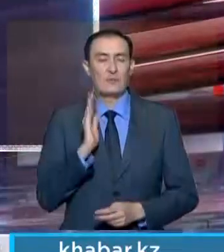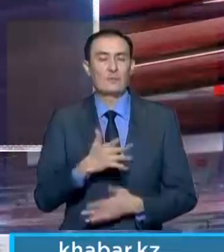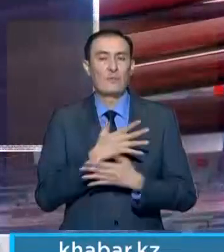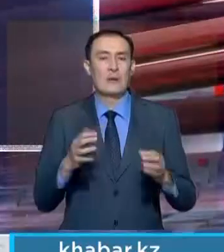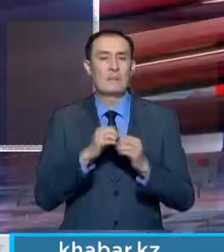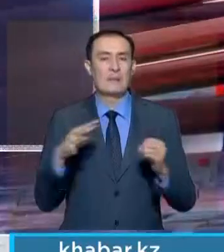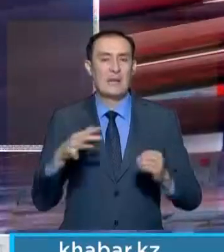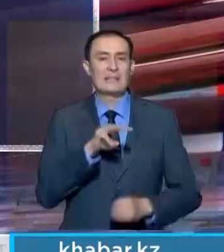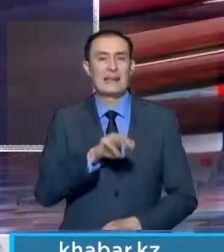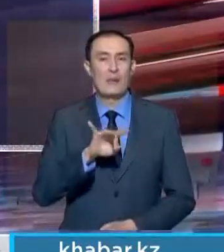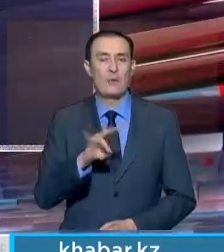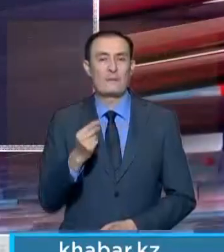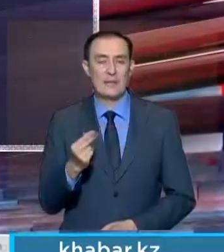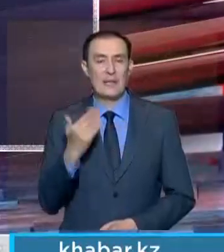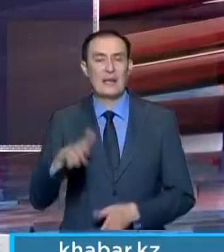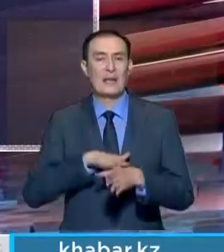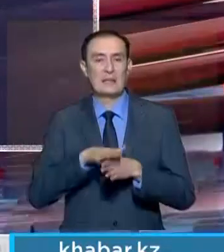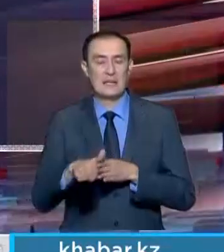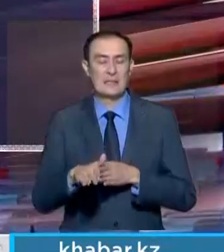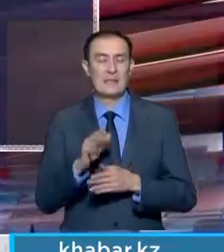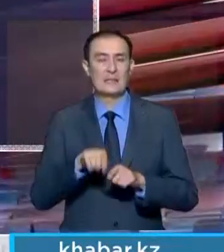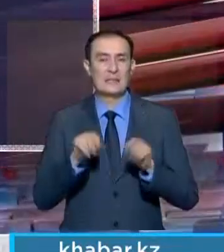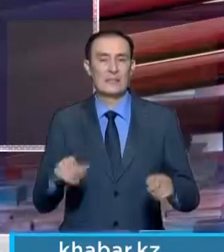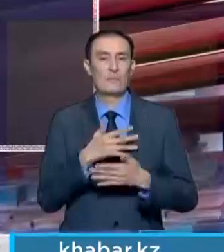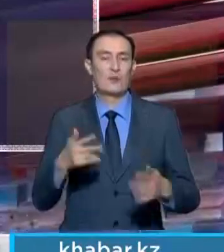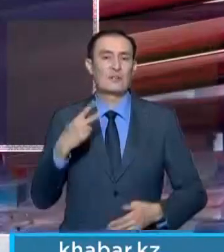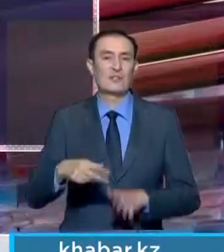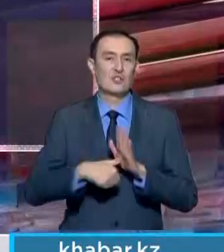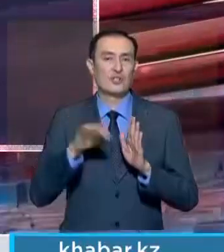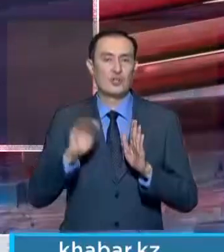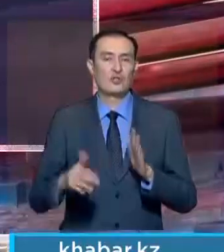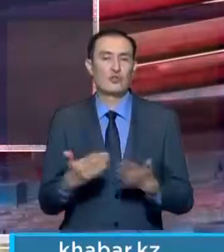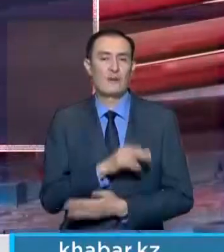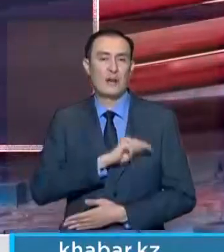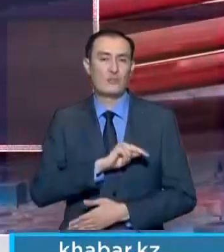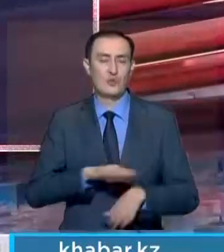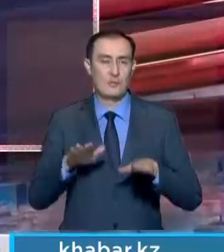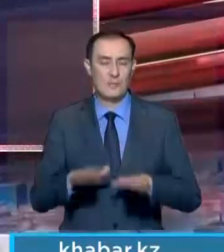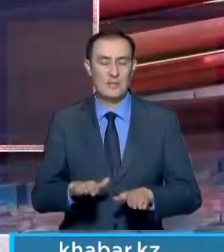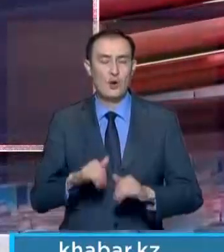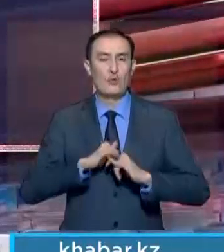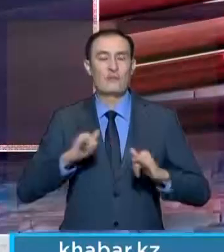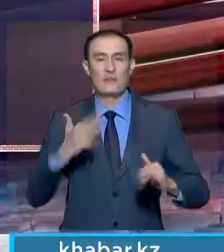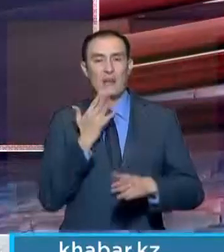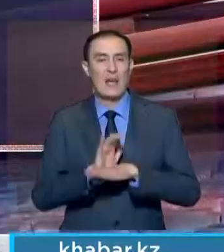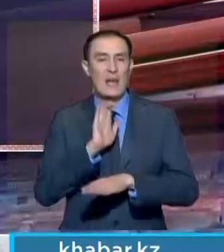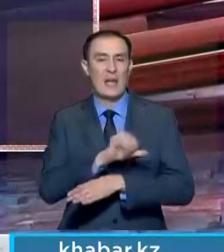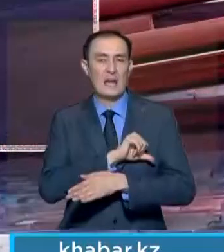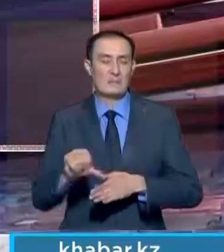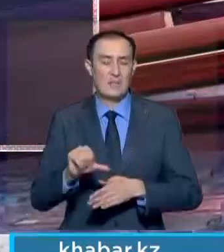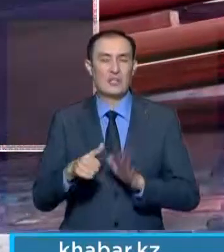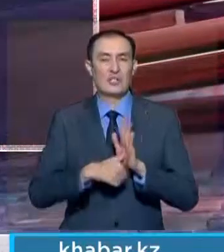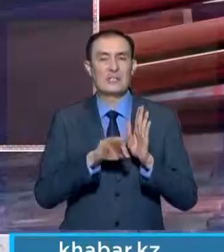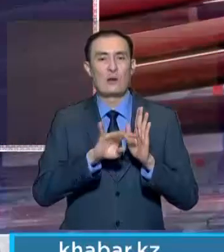более 15 триллионов тенге. Их реализация создаст больше 26 тысяч новых рабочих мест, увеличит экспорт на 6 триллионов тенге